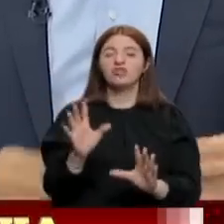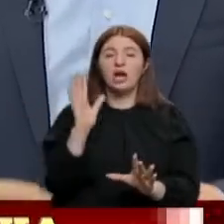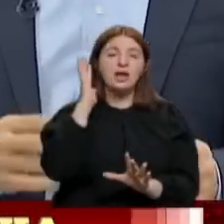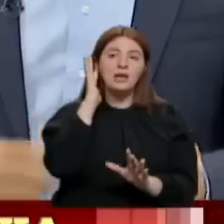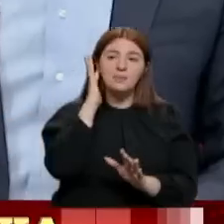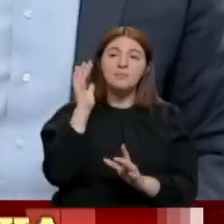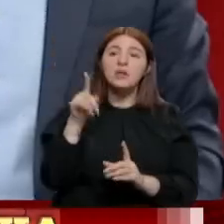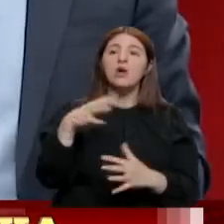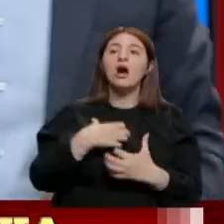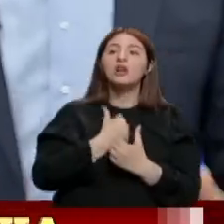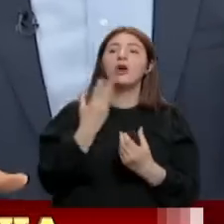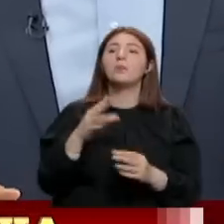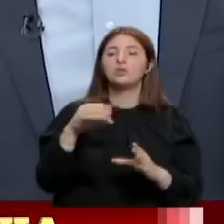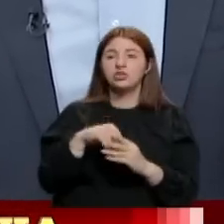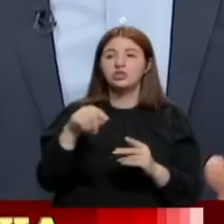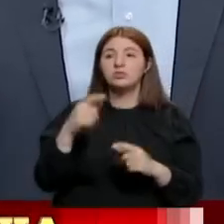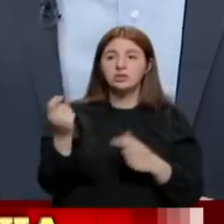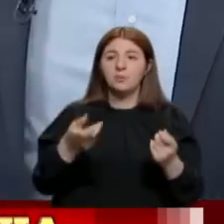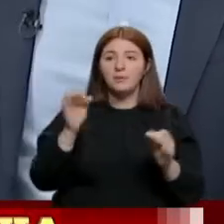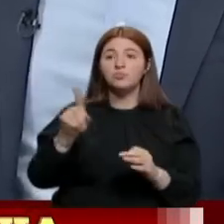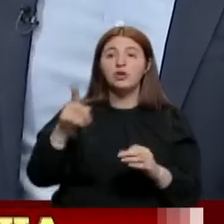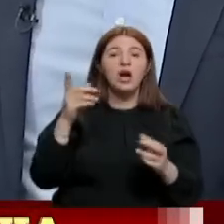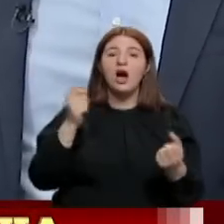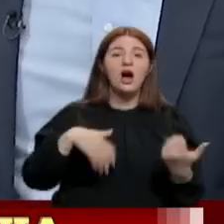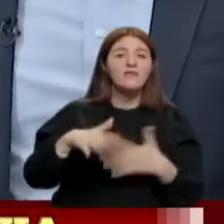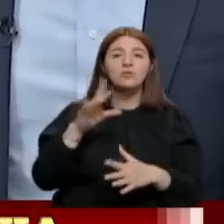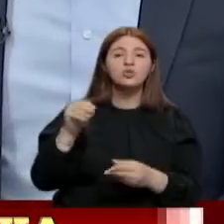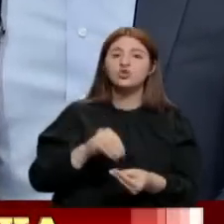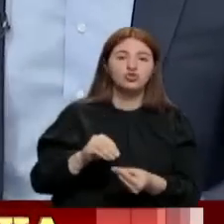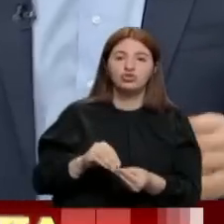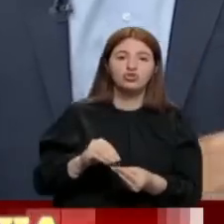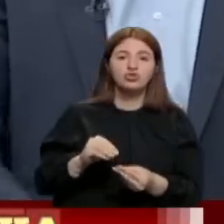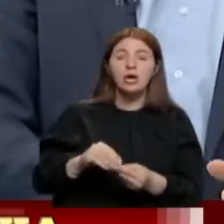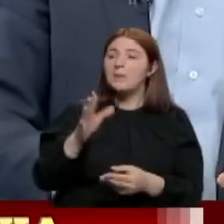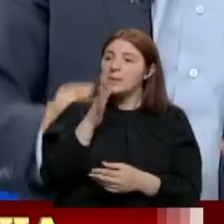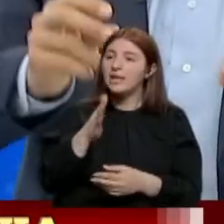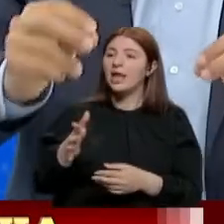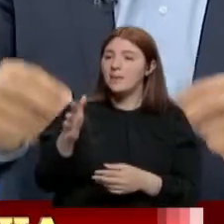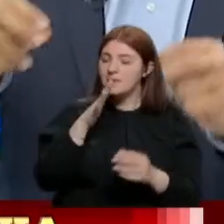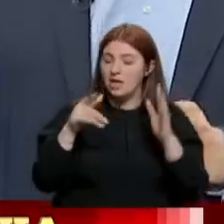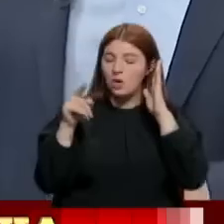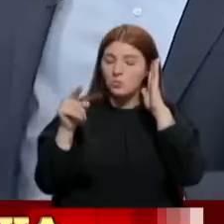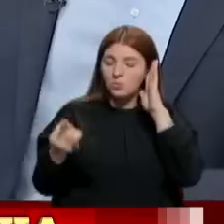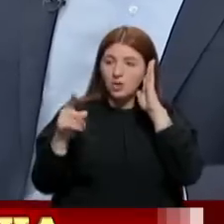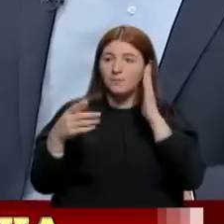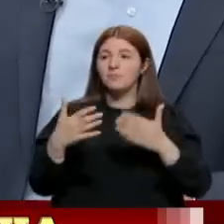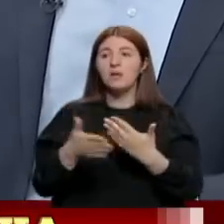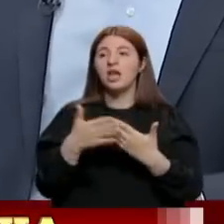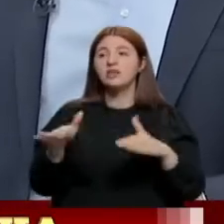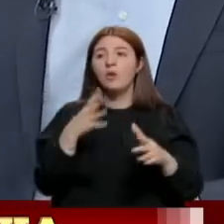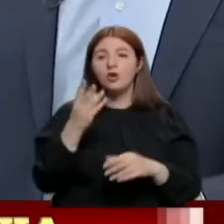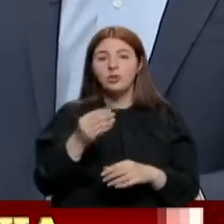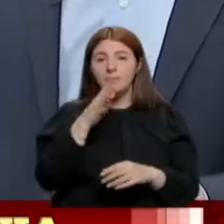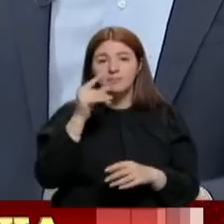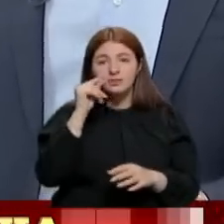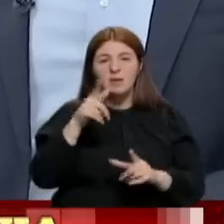bu acıyı yaşamamak için şimdi seferber olmamız lazım. Bu afet değil. Bu suçtur. Yani bile bile bu Maraş'ta deprem olacağını